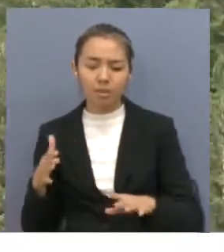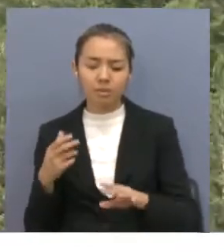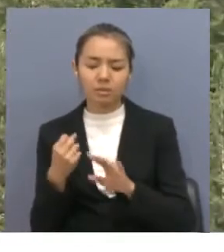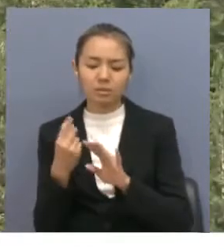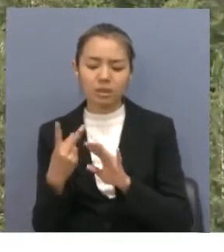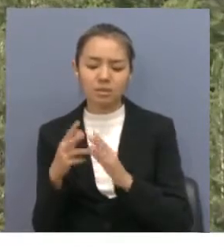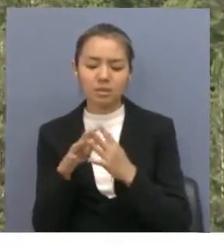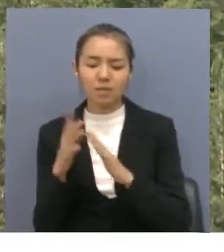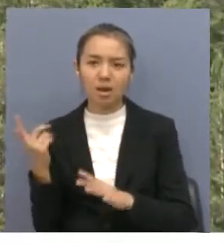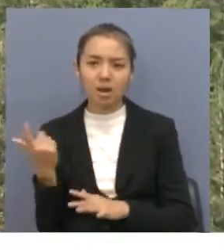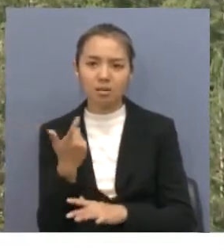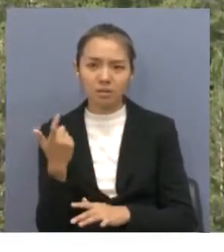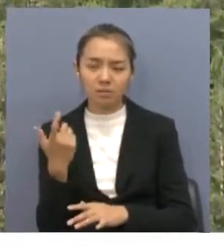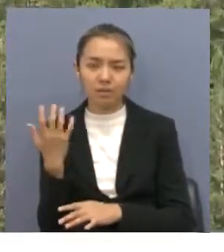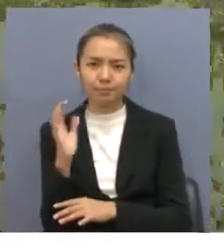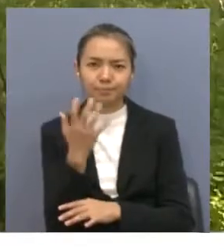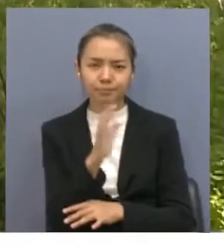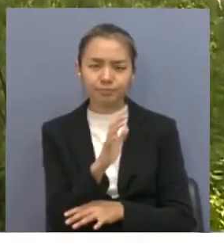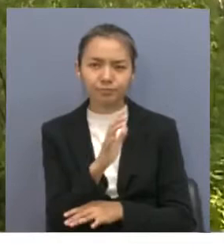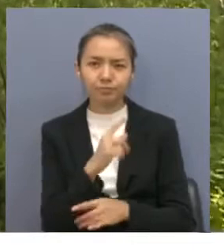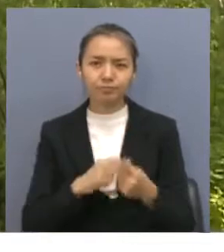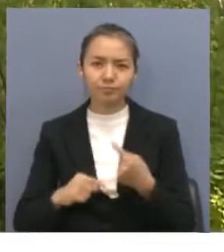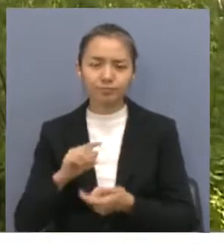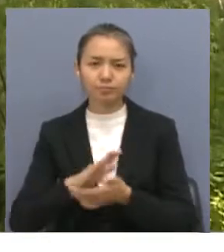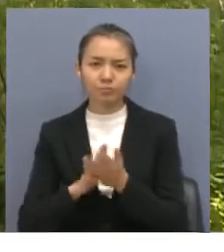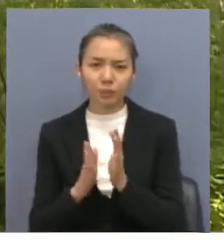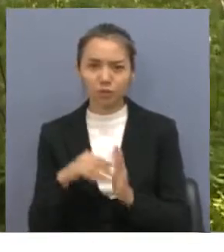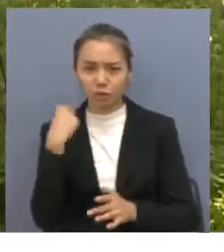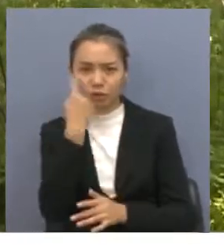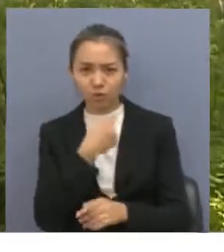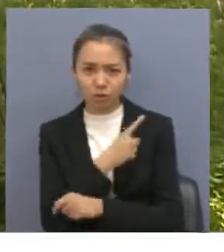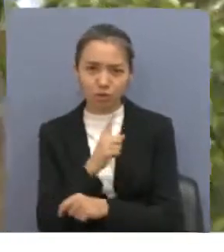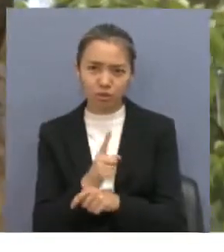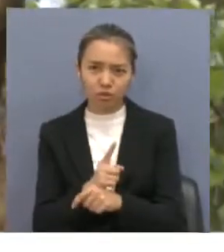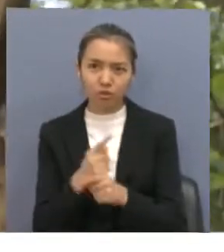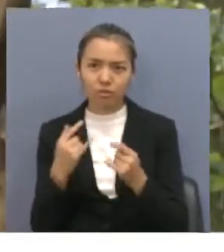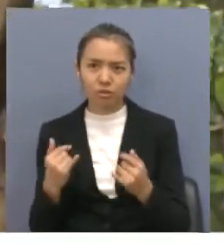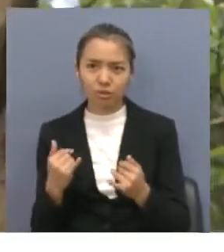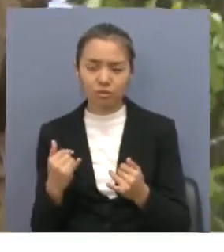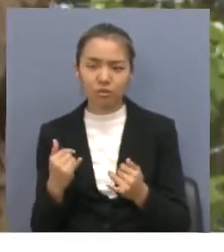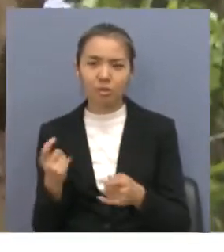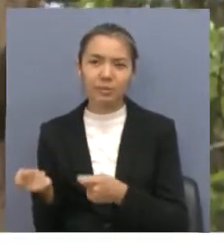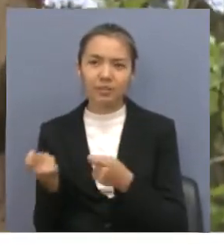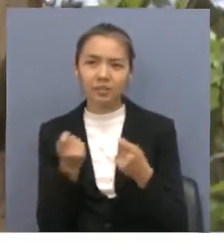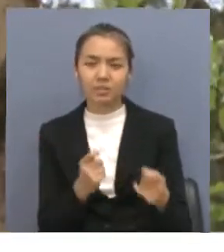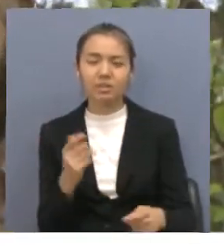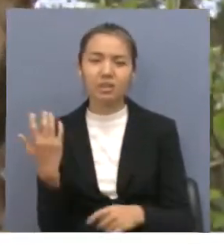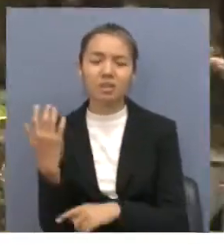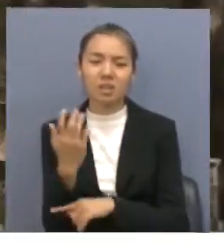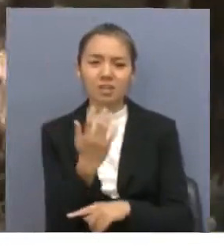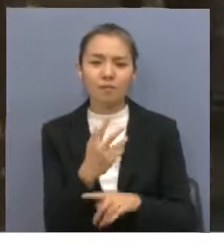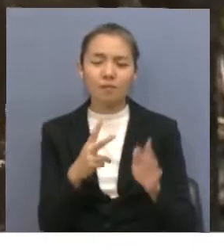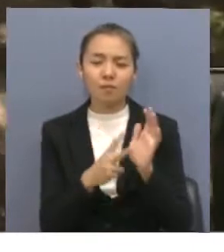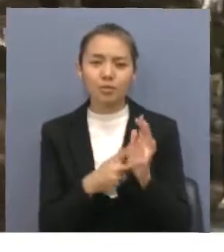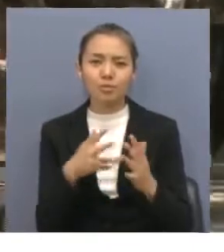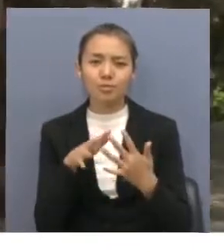13 орман шаруашылығы кәсіпкермен жеке-жеке келісімшартқа отыруы тиіс. Бүгінде ағаш қалдықтарын жеткізуге облыстың 8 ауданы